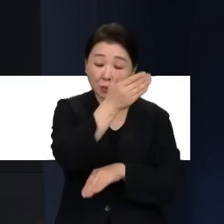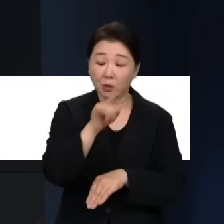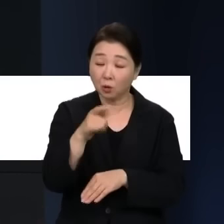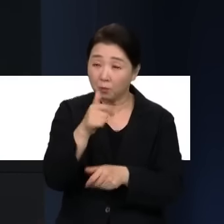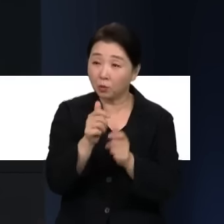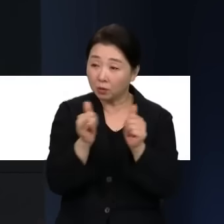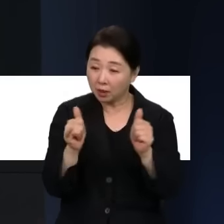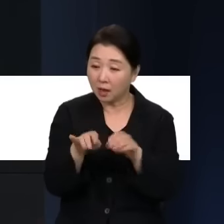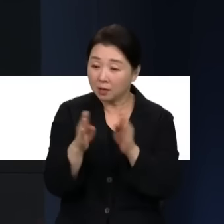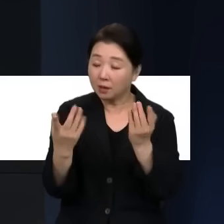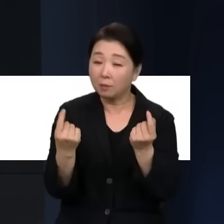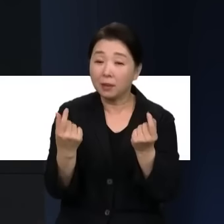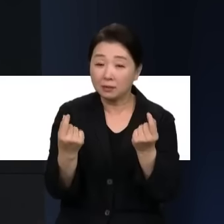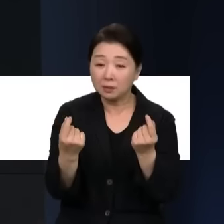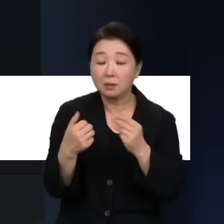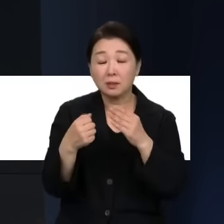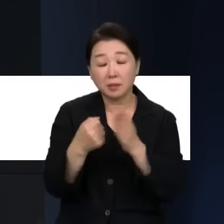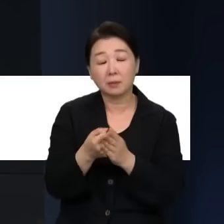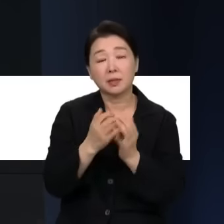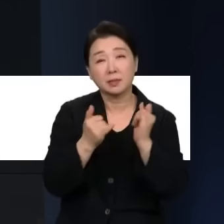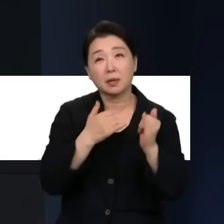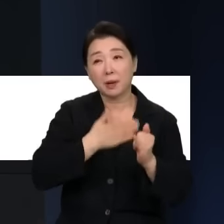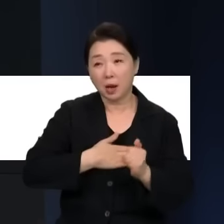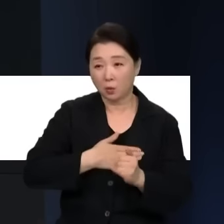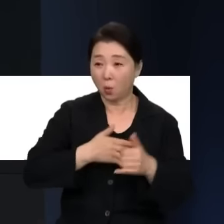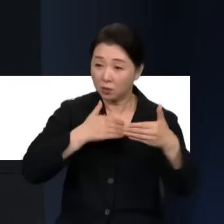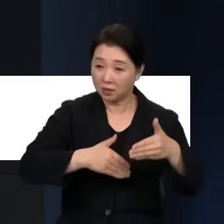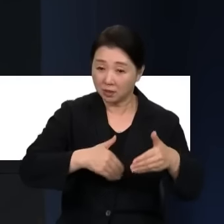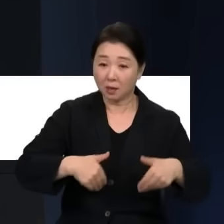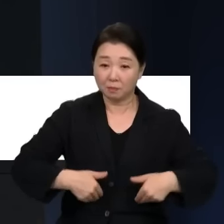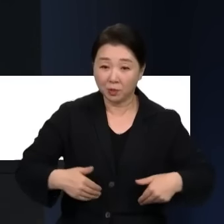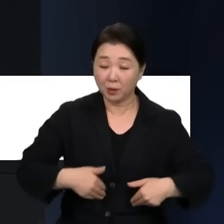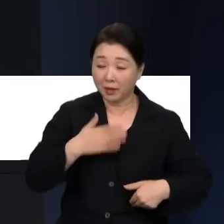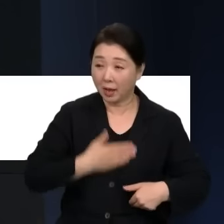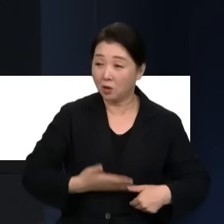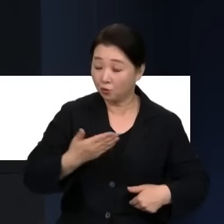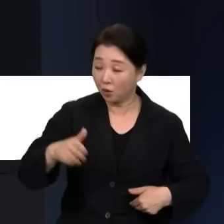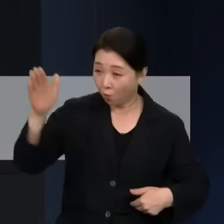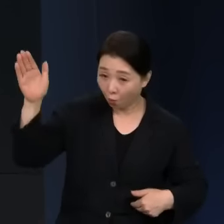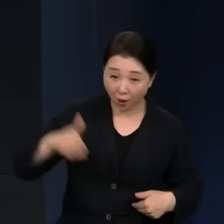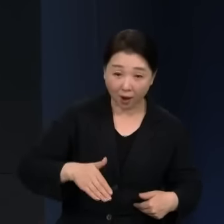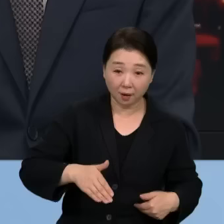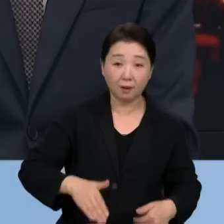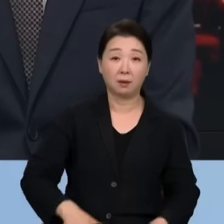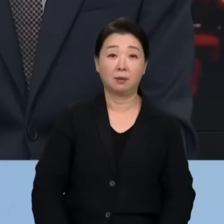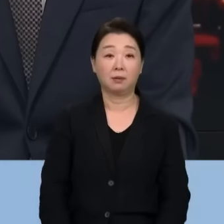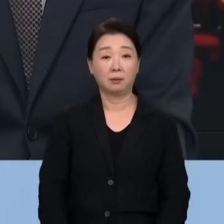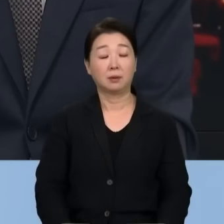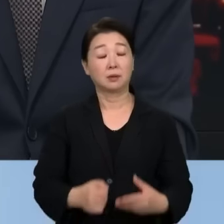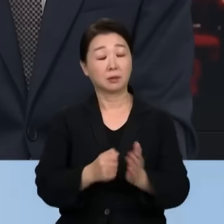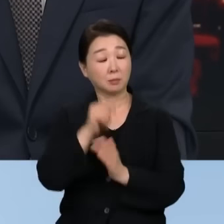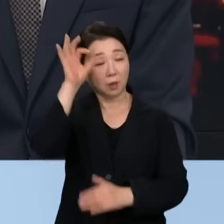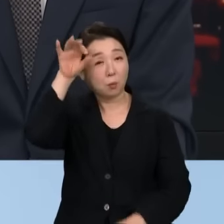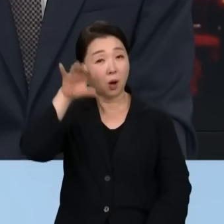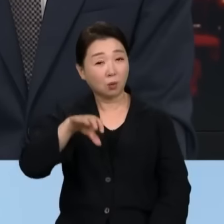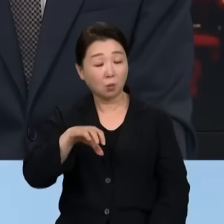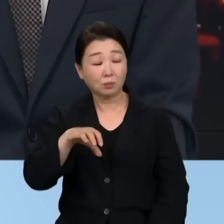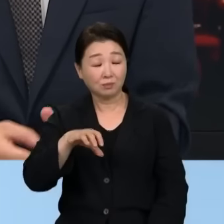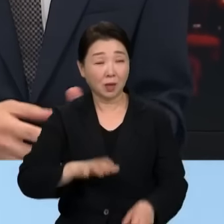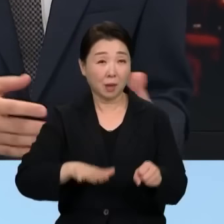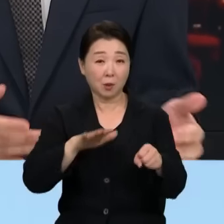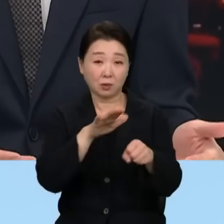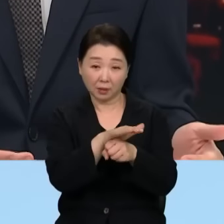했으니까 이제 많은 사람들 알고 지내야지 내가 소개시켜 줄게 미리 와라 해서 그래서 포항에서 열린 해병대